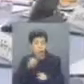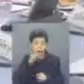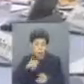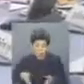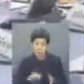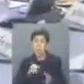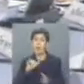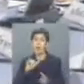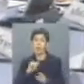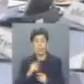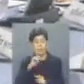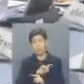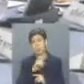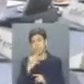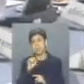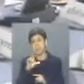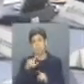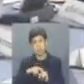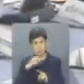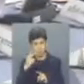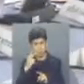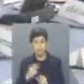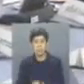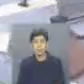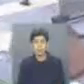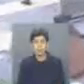าในวันที่13กุมภาพันธ์นี้